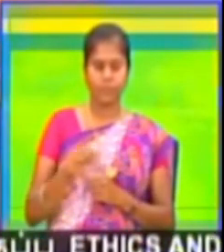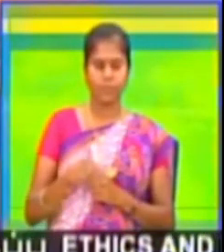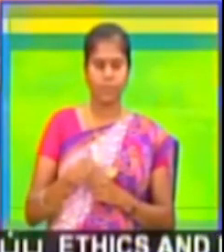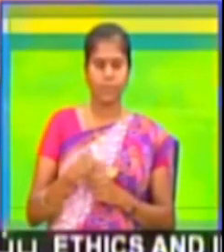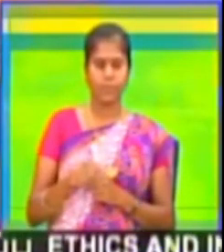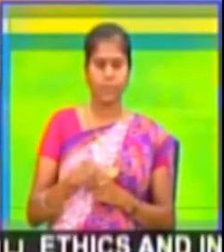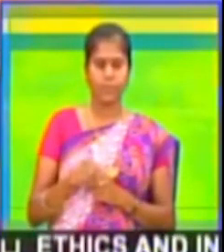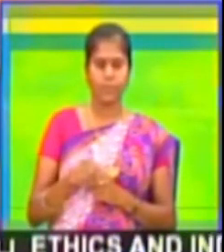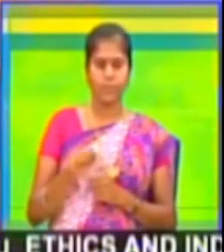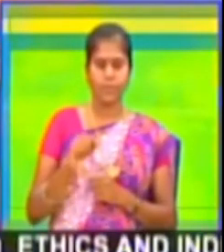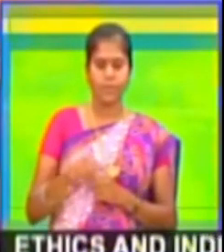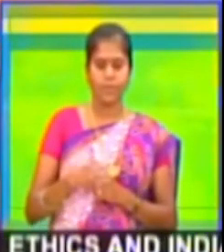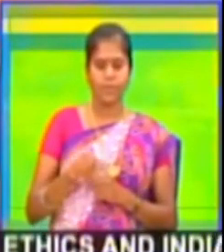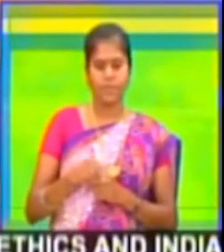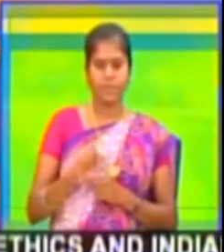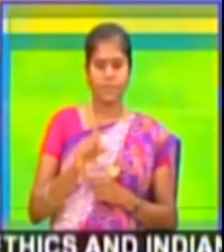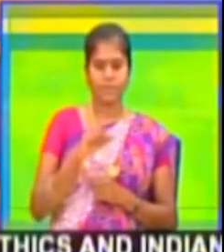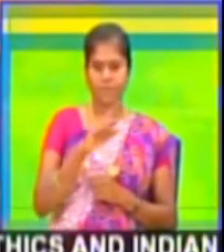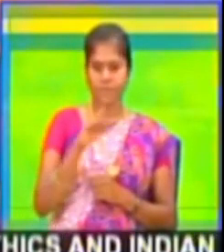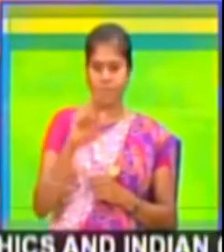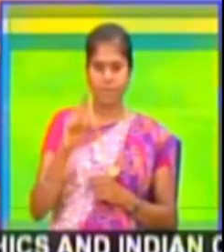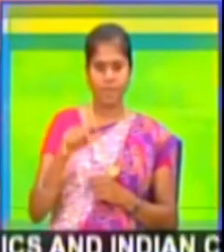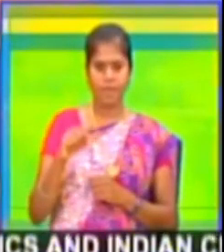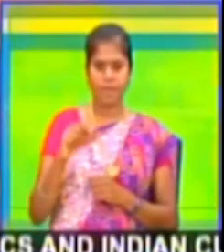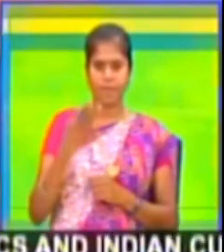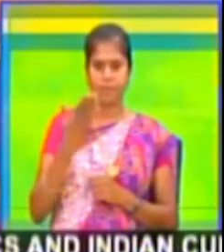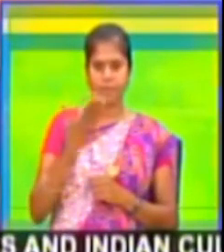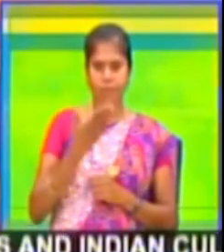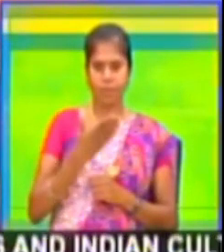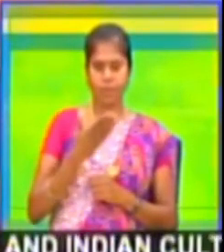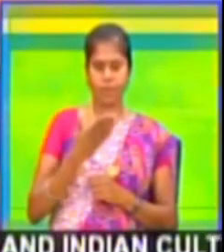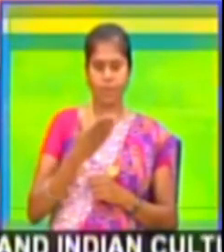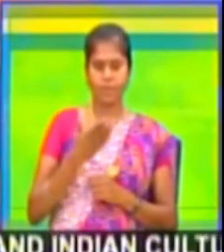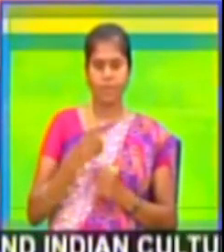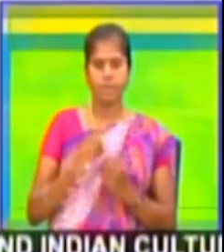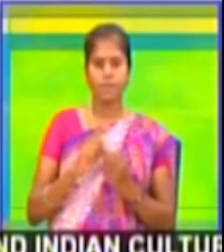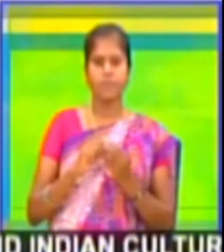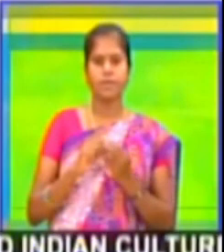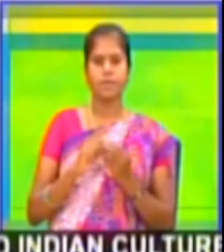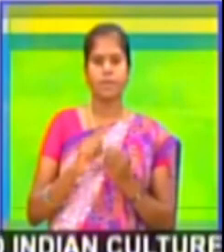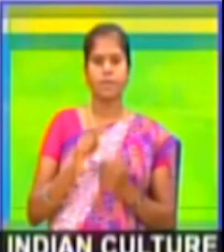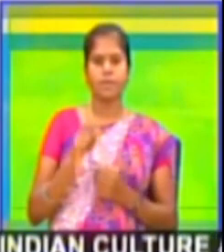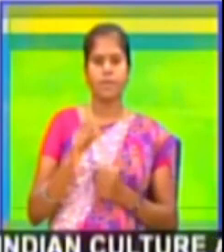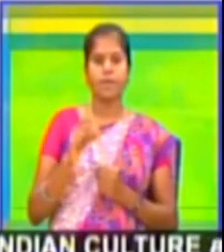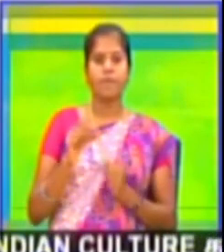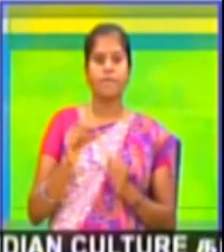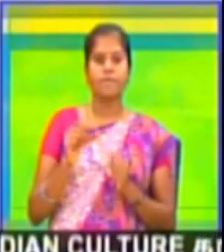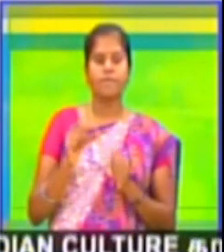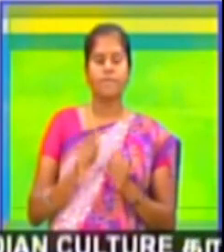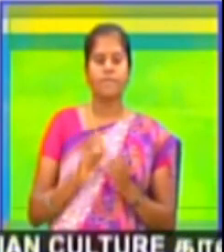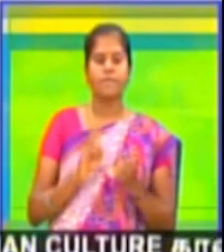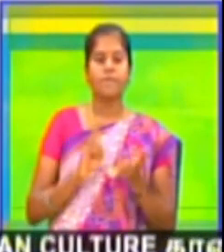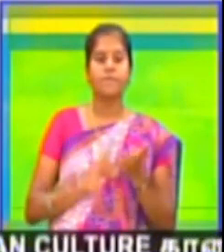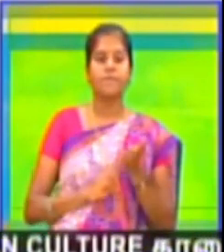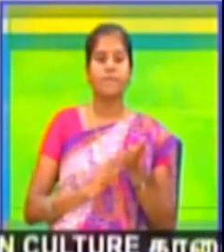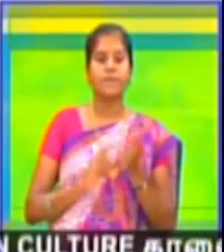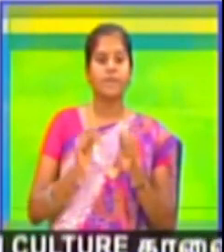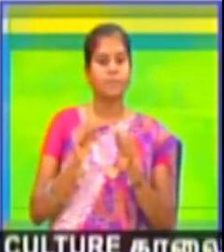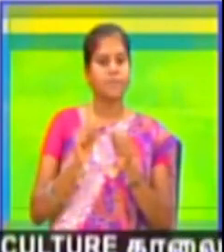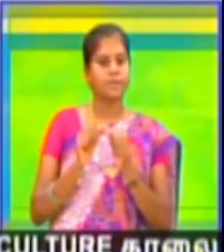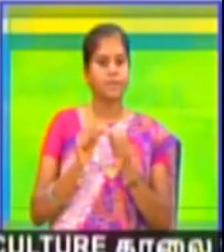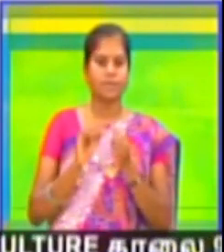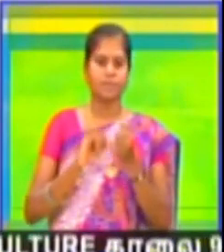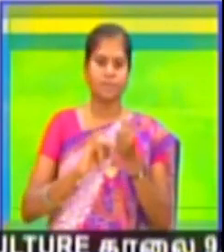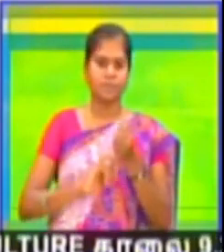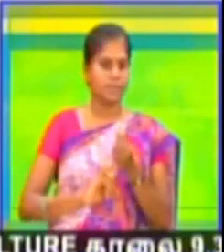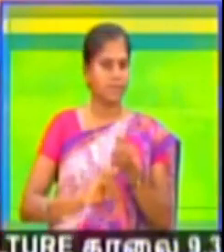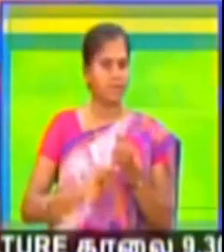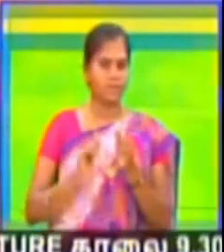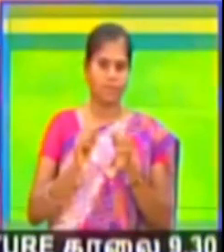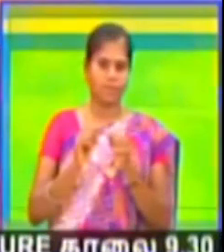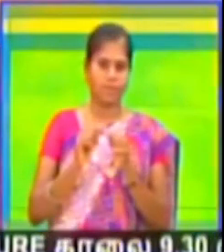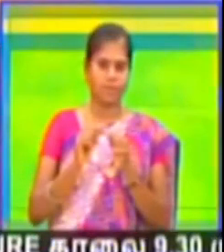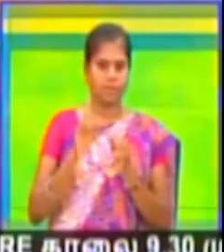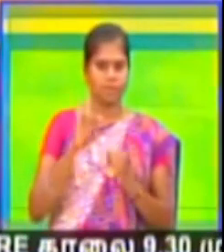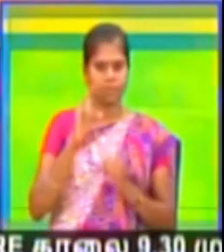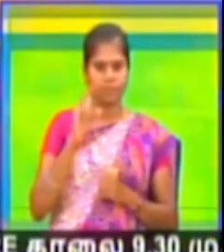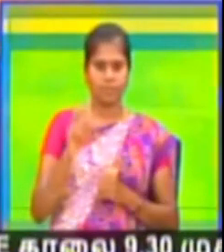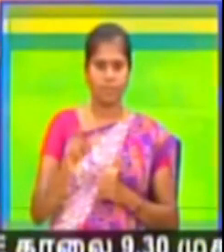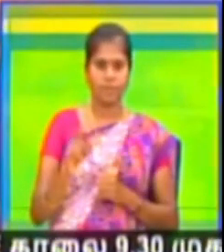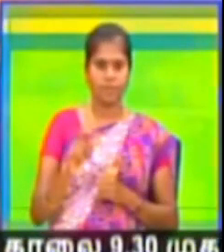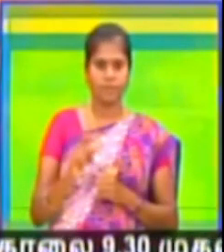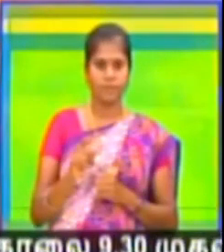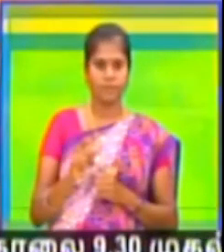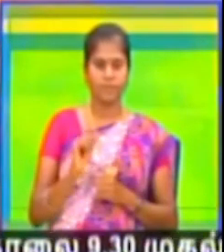இப்போ இந்த வருடம் 7ஆம் வகுப்பில் வட அமெரிக்காவை பற்றியும் தென் அமெரிக்காவை பற்றியும் பார்க்க போகிறோம்.